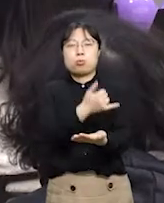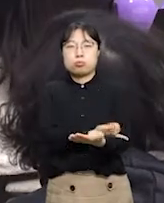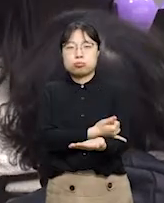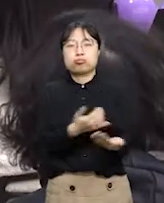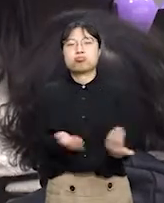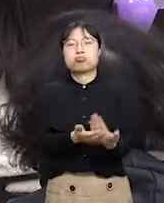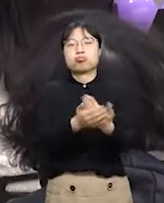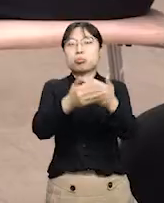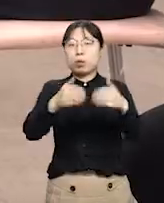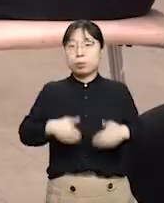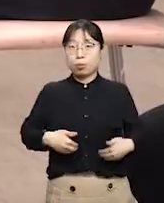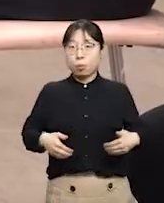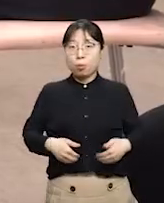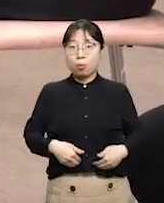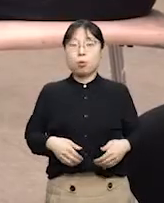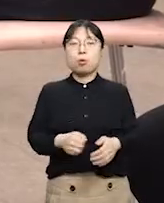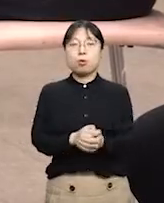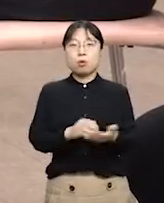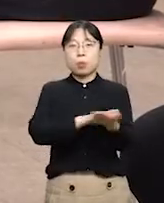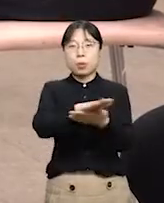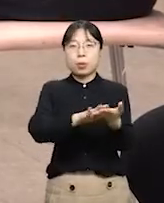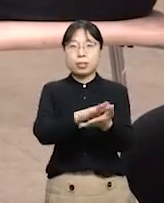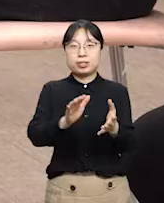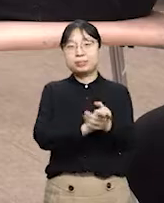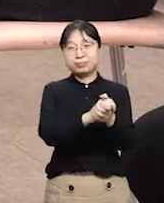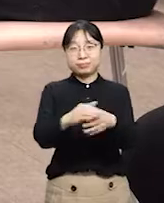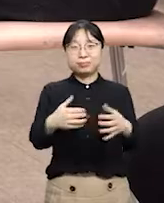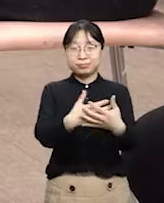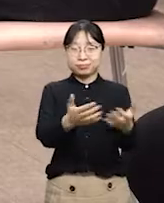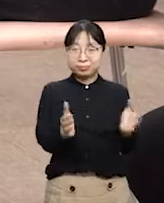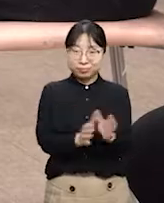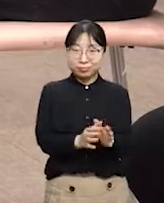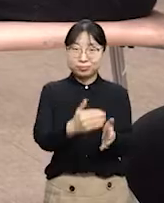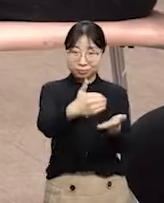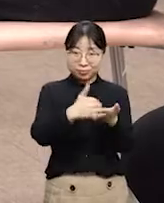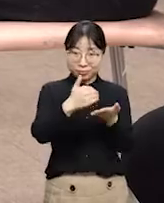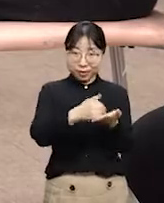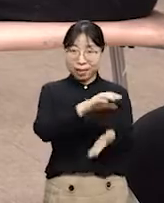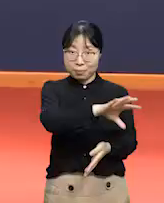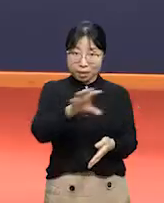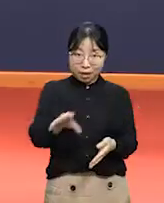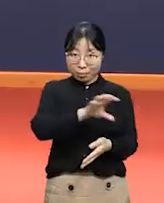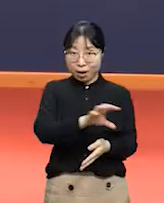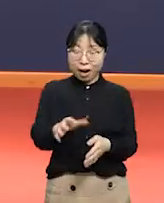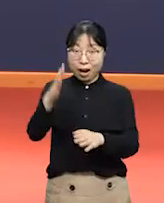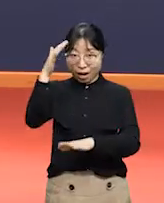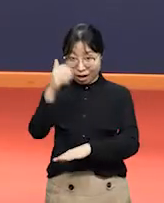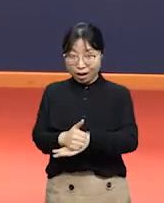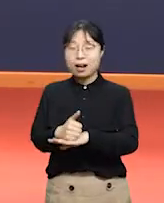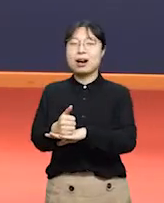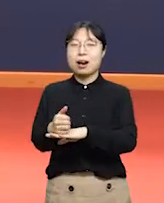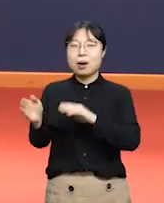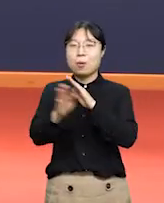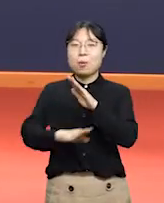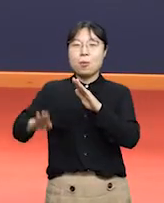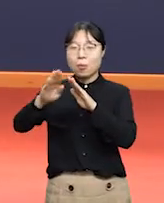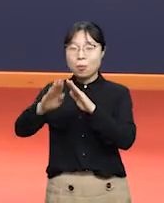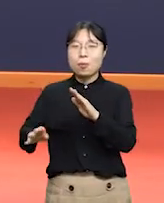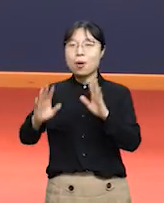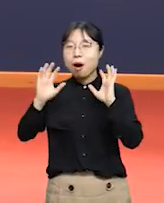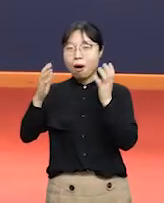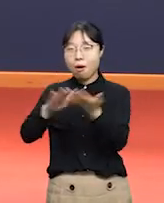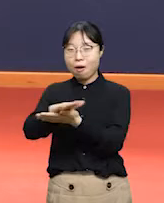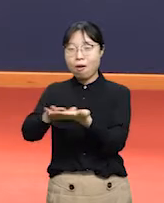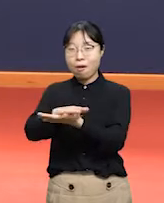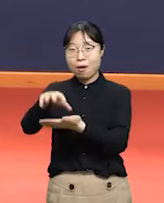가운데 놀이터 프렌즈의 의견을 하나씩 반영해 나가다 보면 아이들이 마음껏 뛰어놀 수 있는 놀이터로 점차 개선돼 나갈